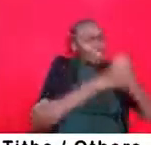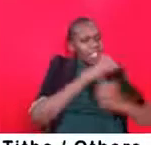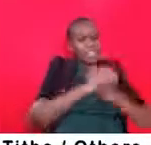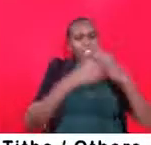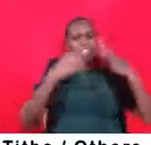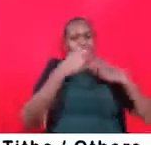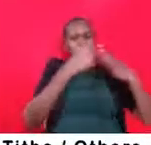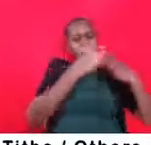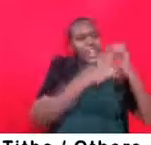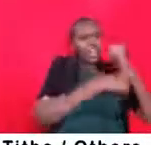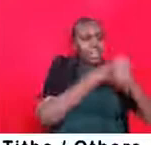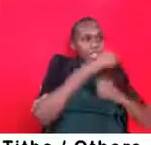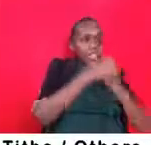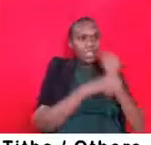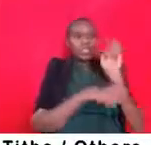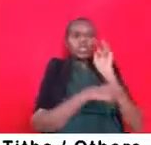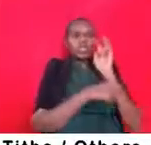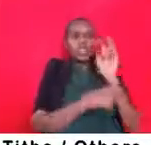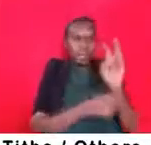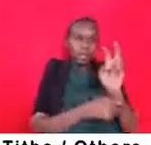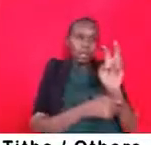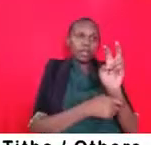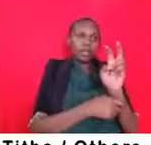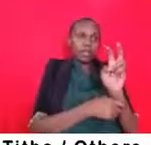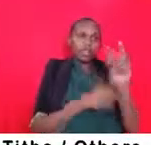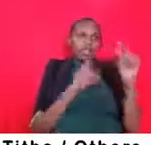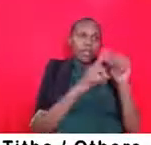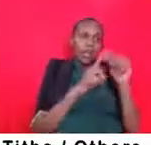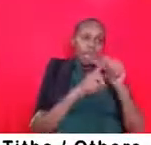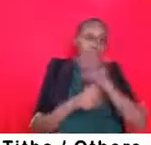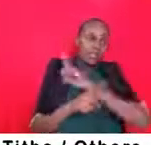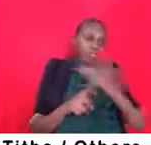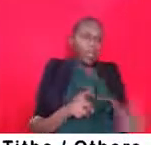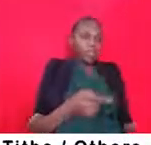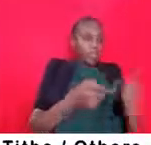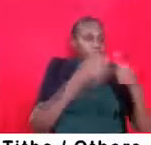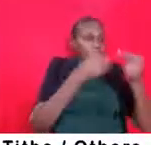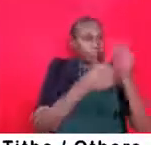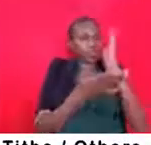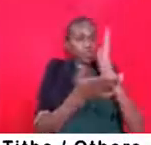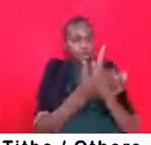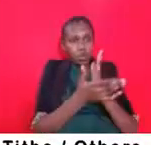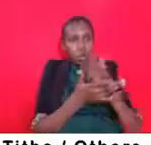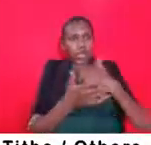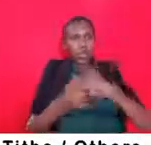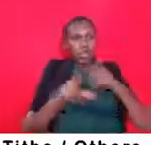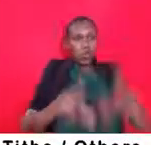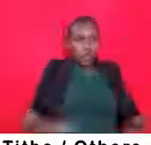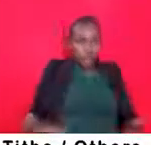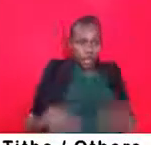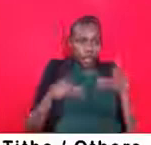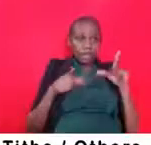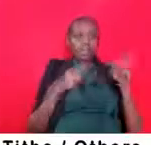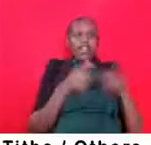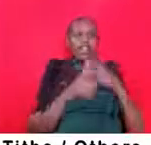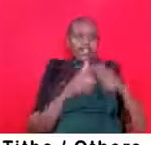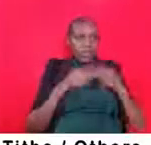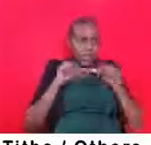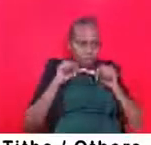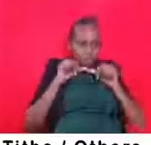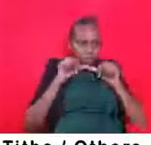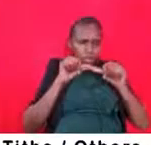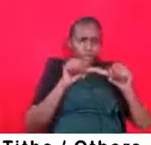99 kuona neno la Mungu limetimizwa katika maisha yetu, tutazidi